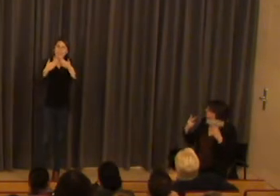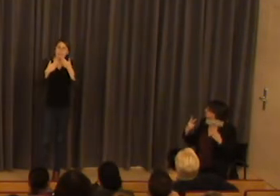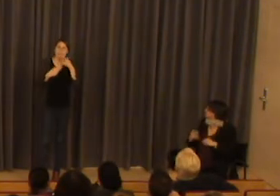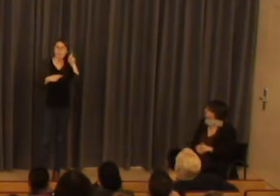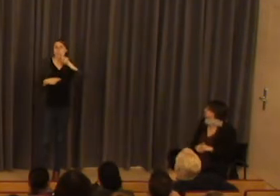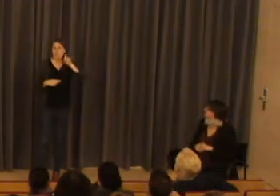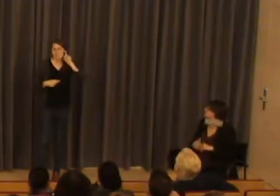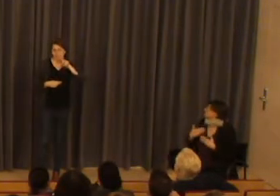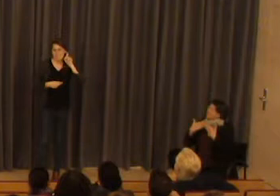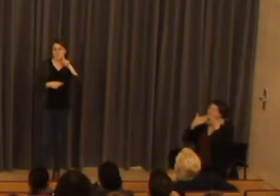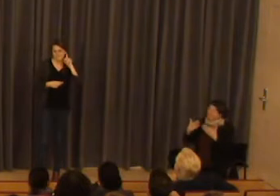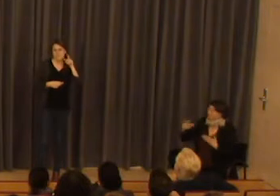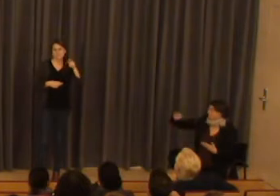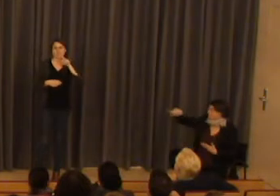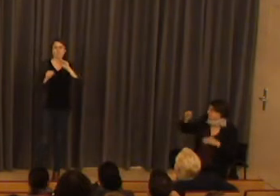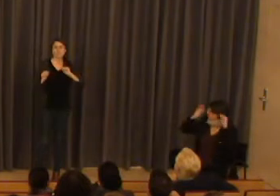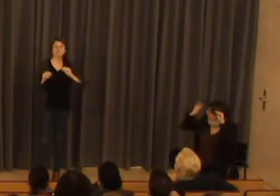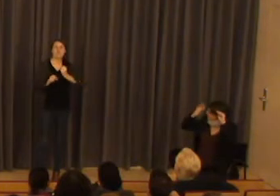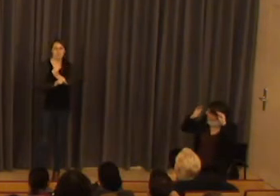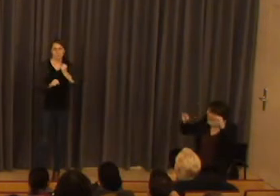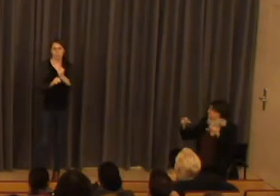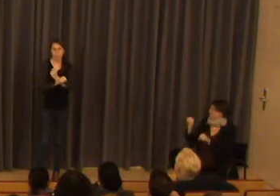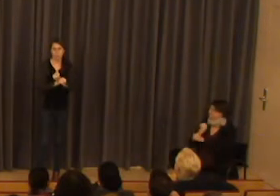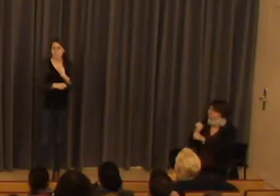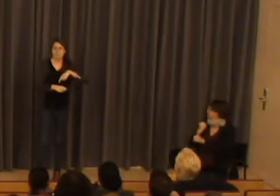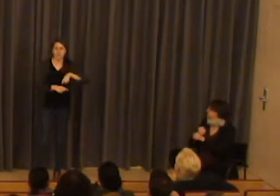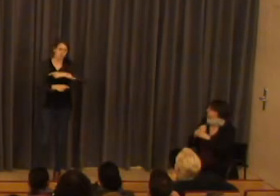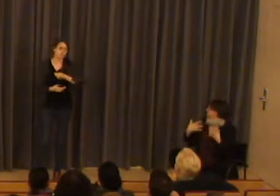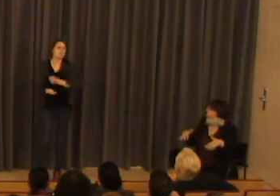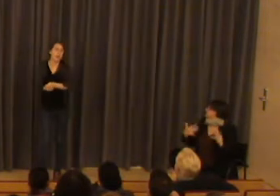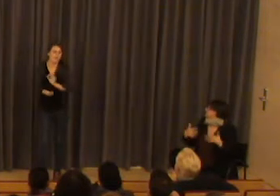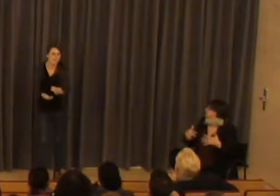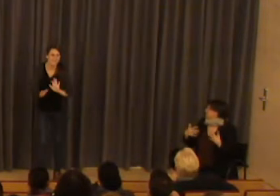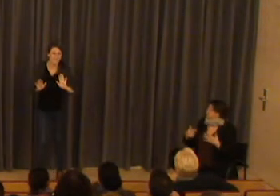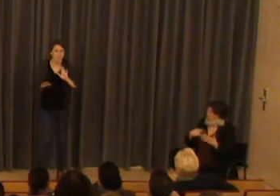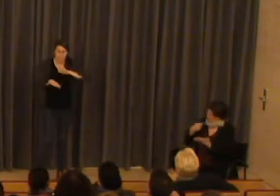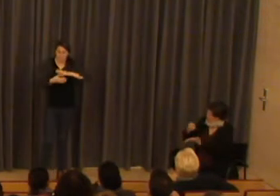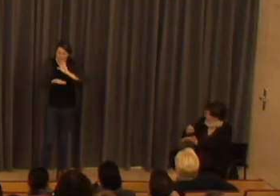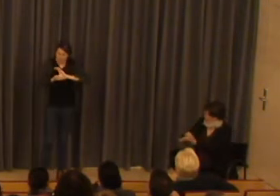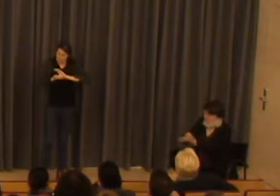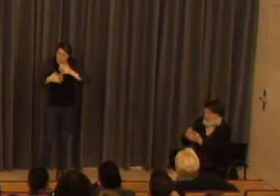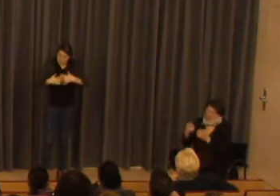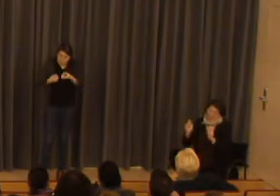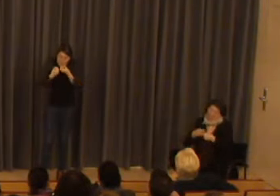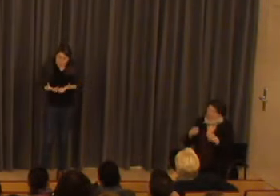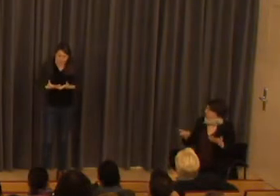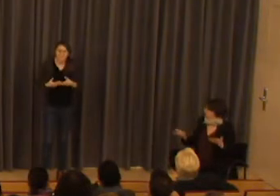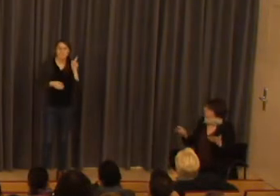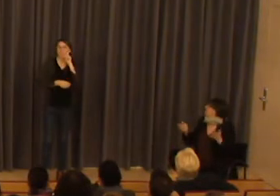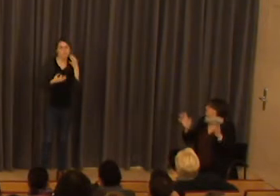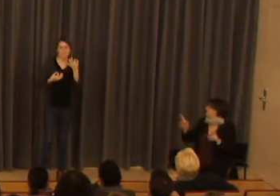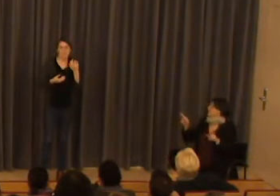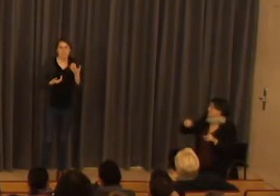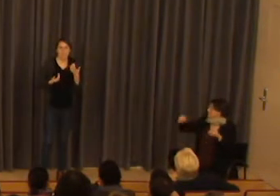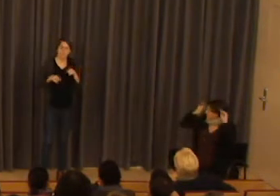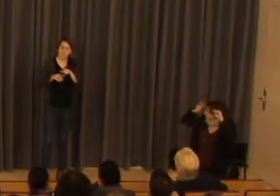professors, perquè és cert que els paguem, els professors, però perquè un curs així funcioni es necessita que s'impliquin d'una forma que va molt